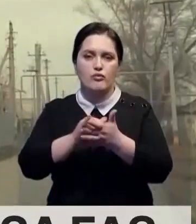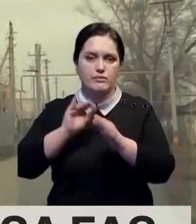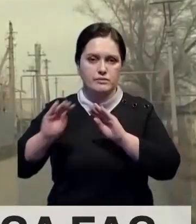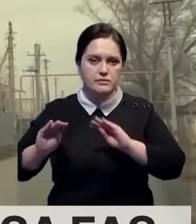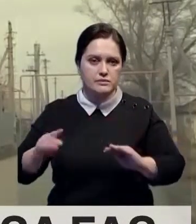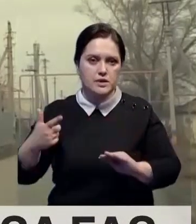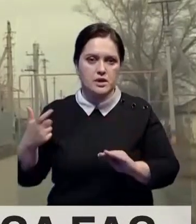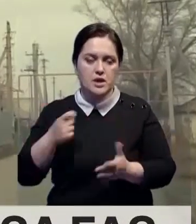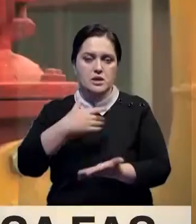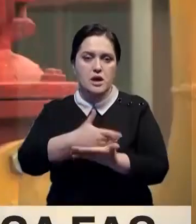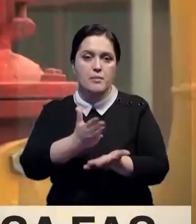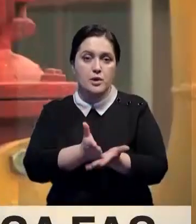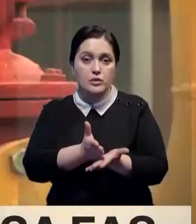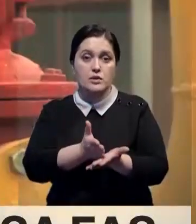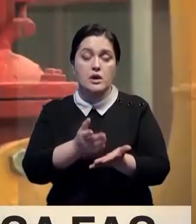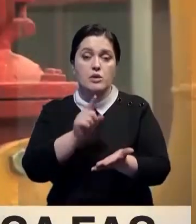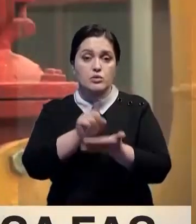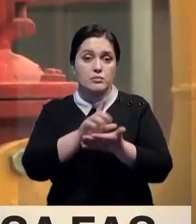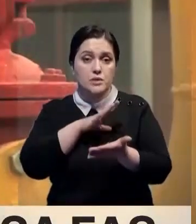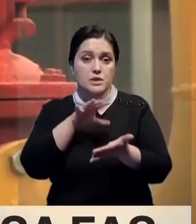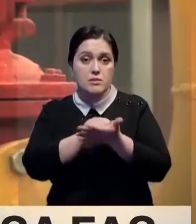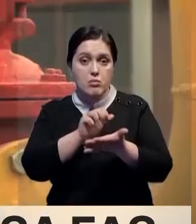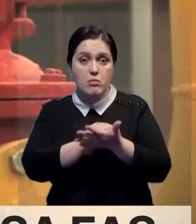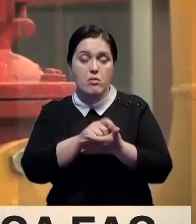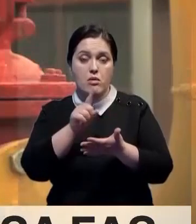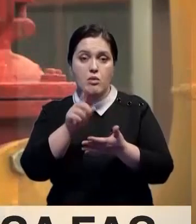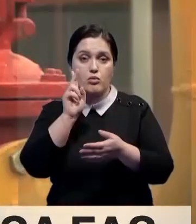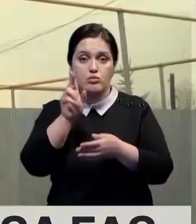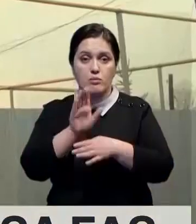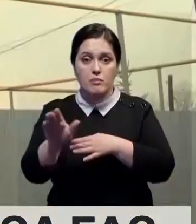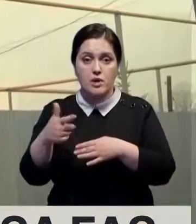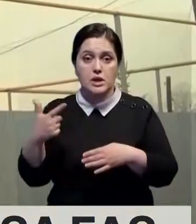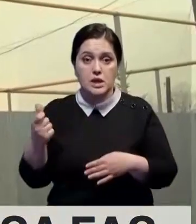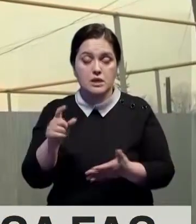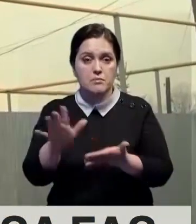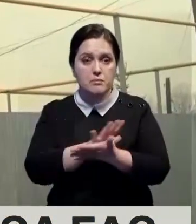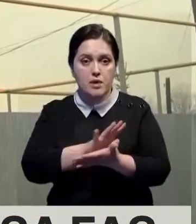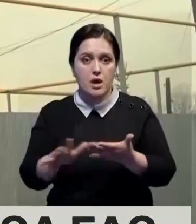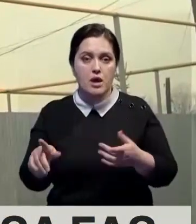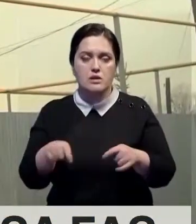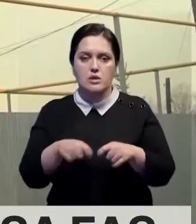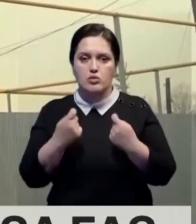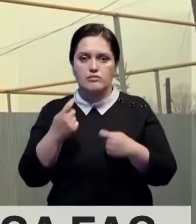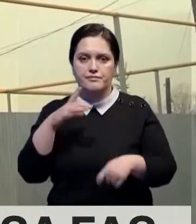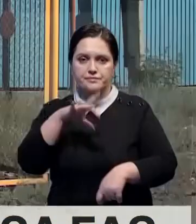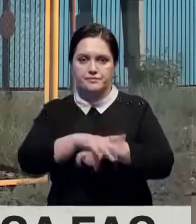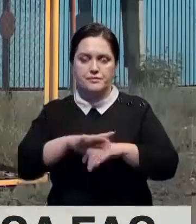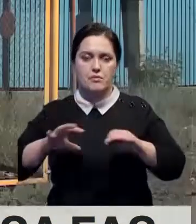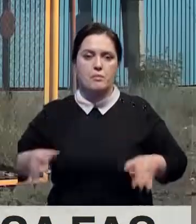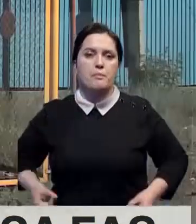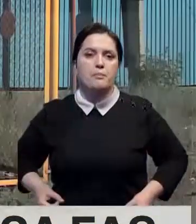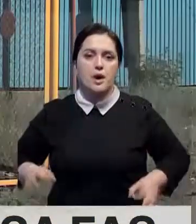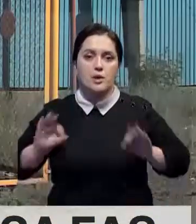и монтаж газового оборудования, хотя этим должен был заниматься поставщик голубого топлива, причем бесплатно. Нарушение выявила прокуратура